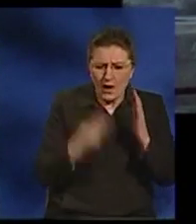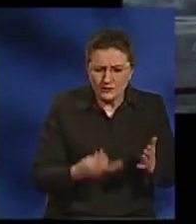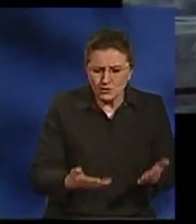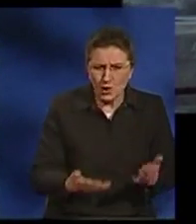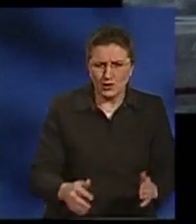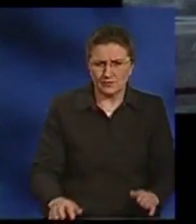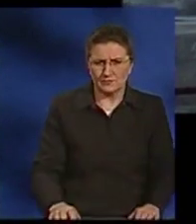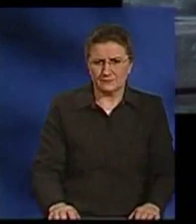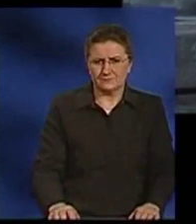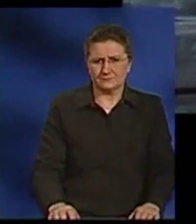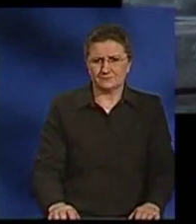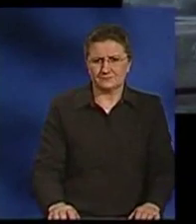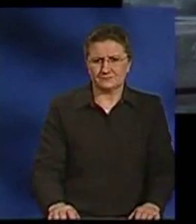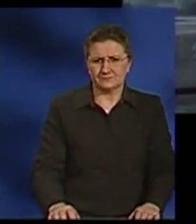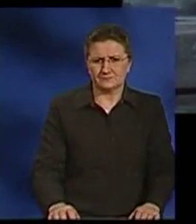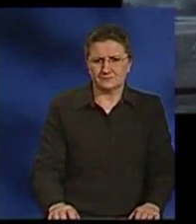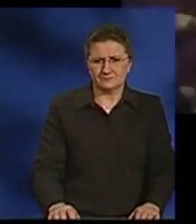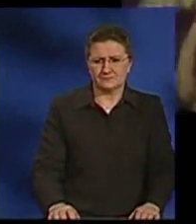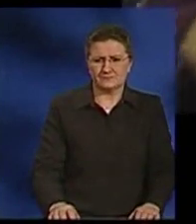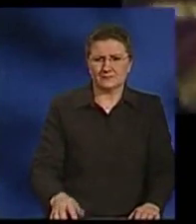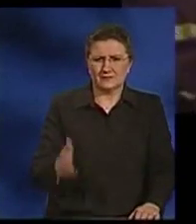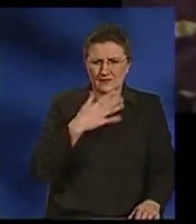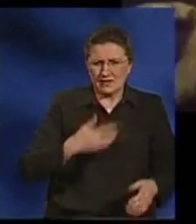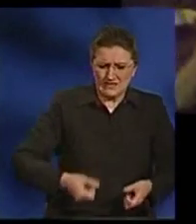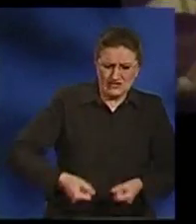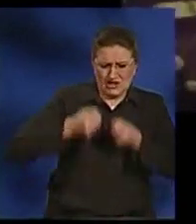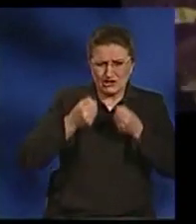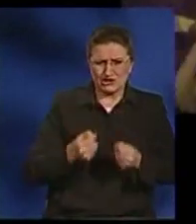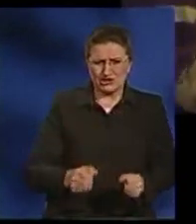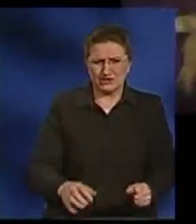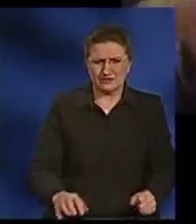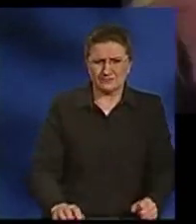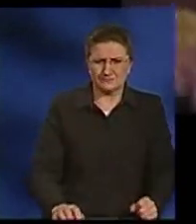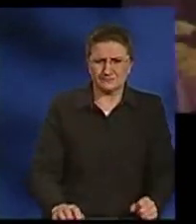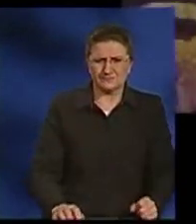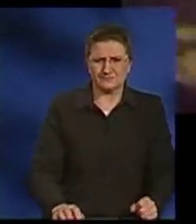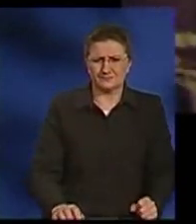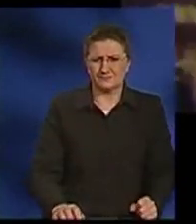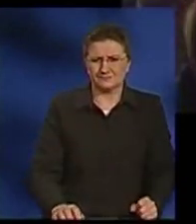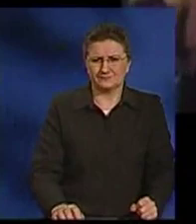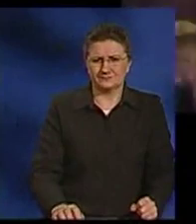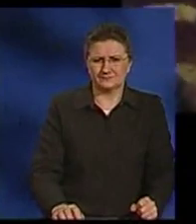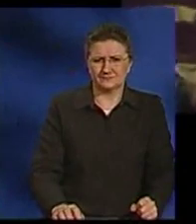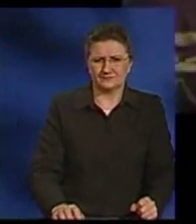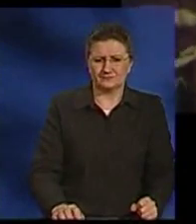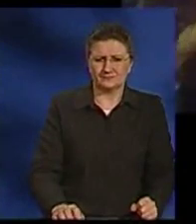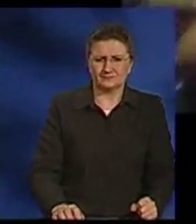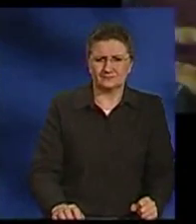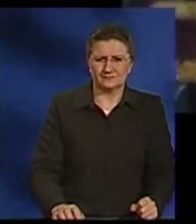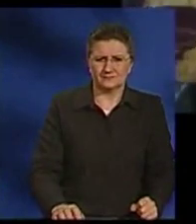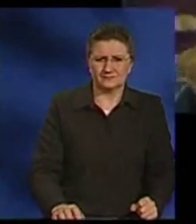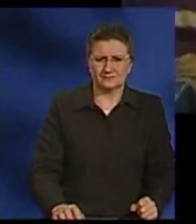Сам знаю, что соскальзываю, дурья башка Давай тащи Я тащу Милашечка, Галпик Галпик,